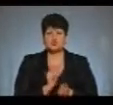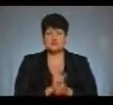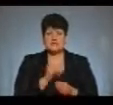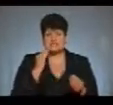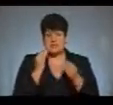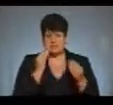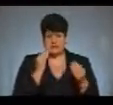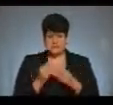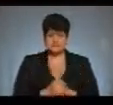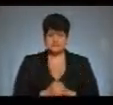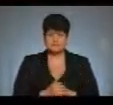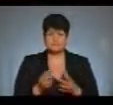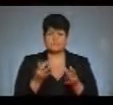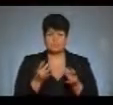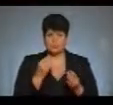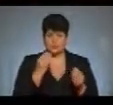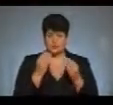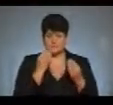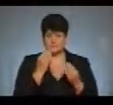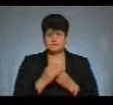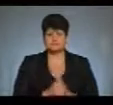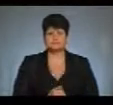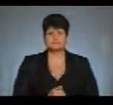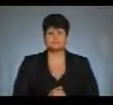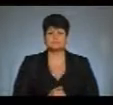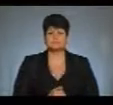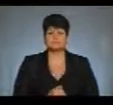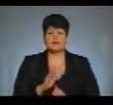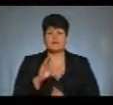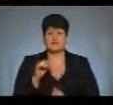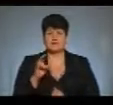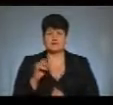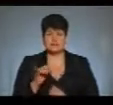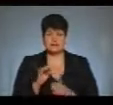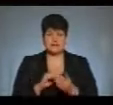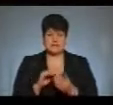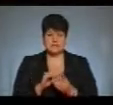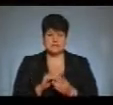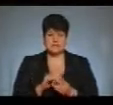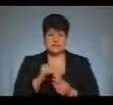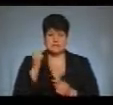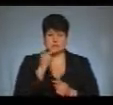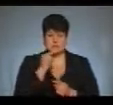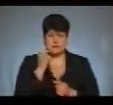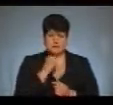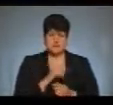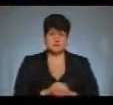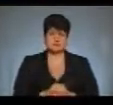салфеточки, вологі салфетки, ватні диски, зубні